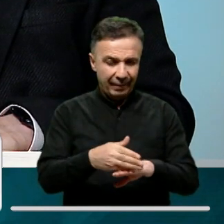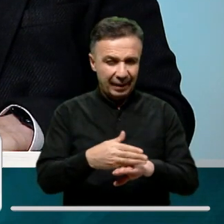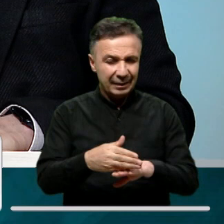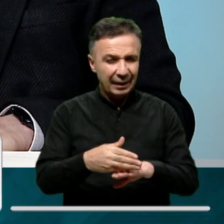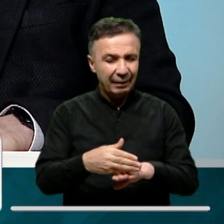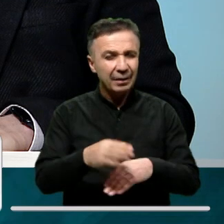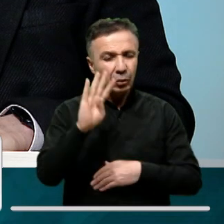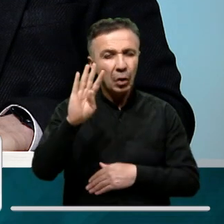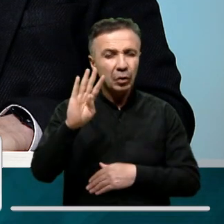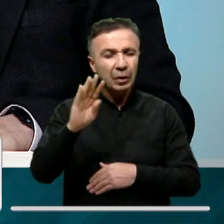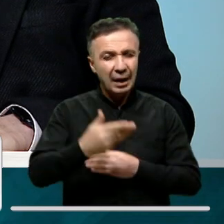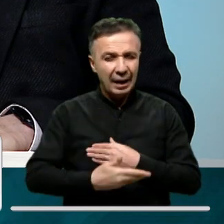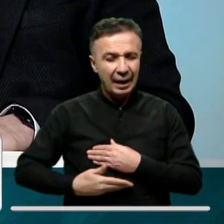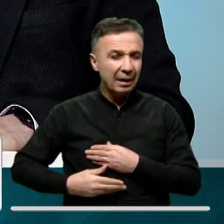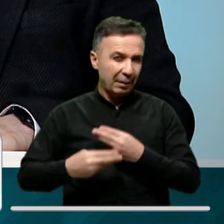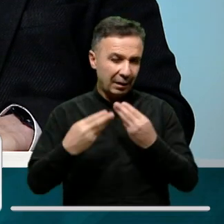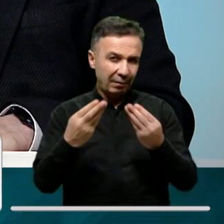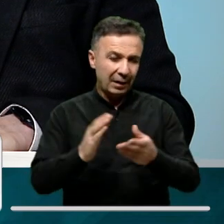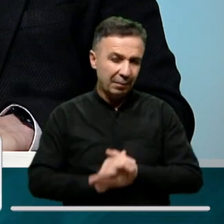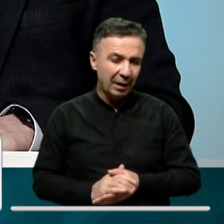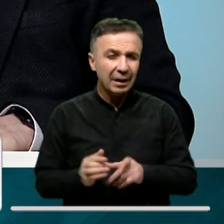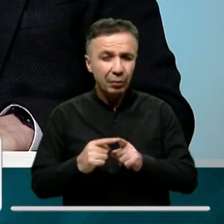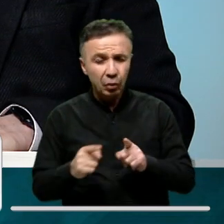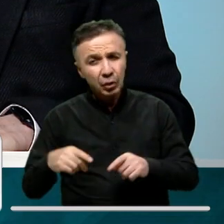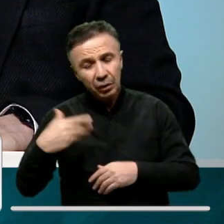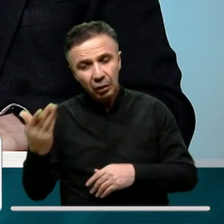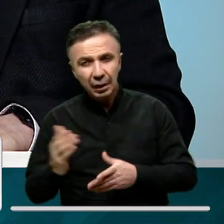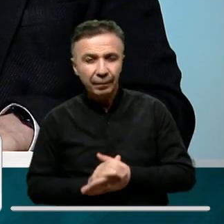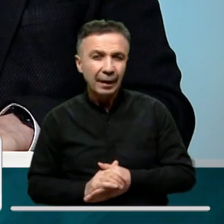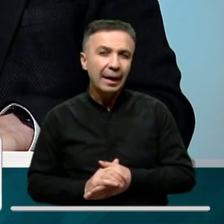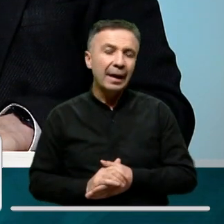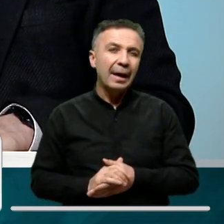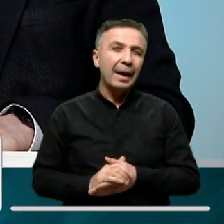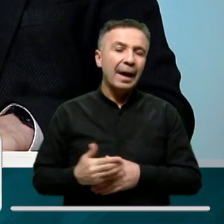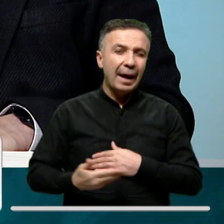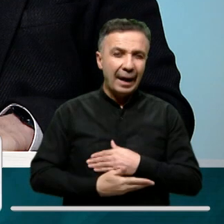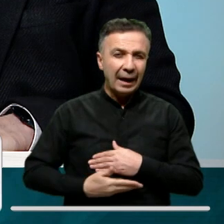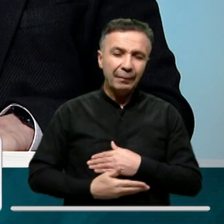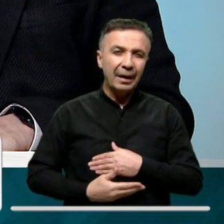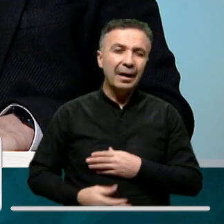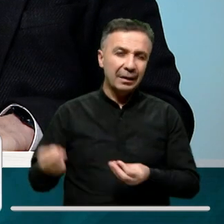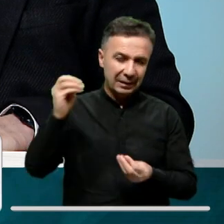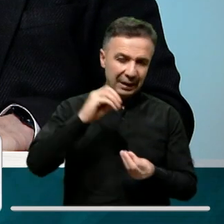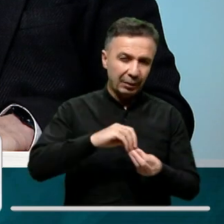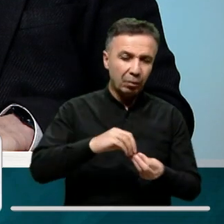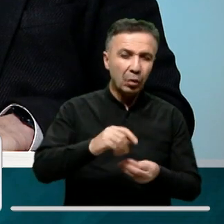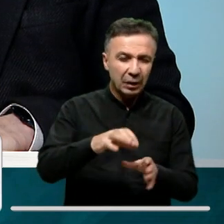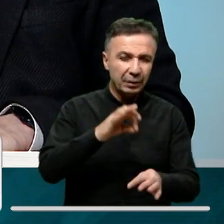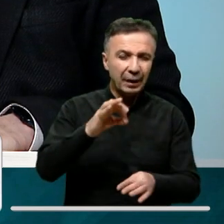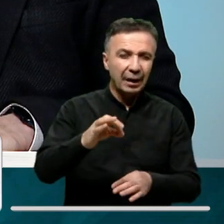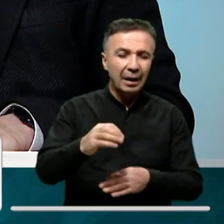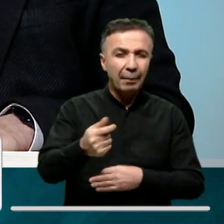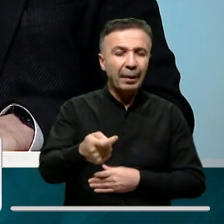verdim diyor. Aradan bir müddet geçtikten sonra ekmeğe zam geldi. Bu vatandaş bana ödeme yapacağı zaman